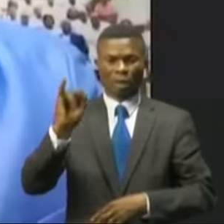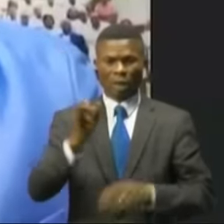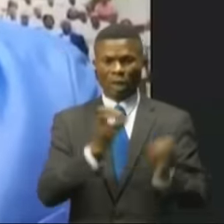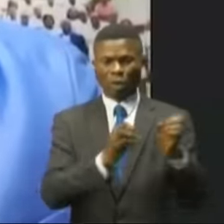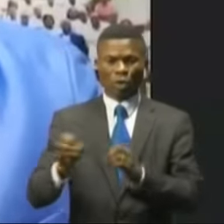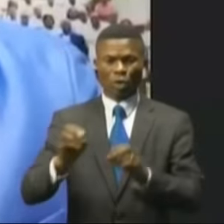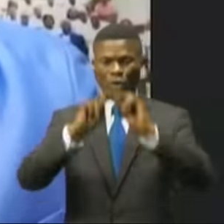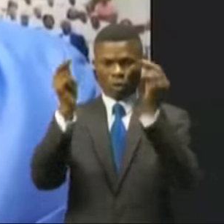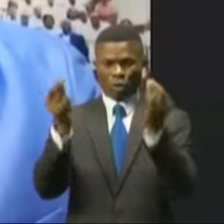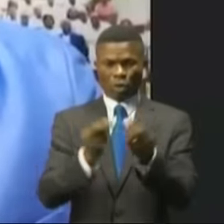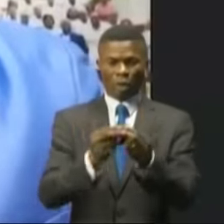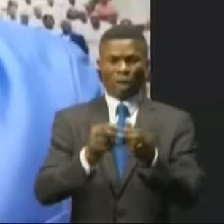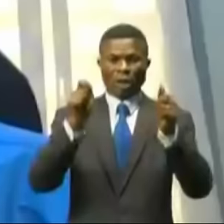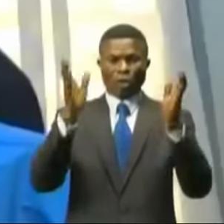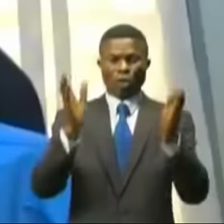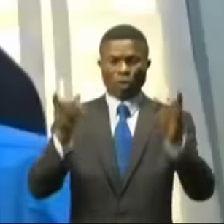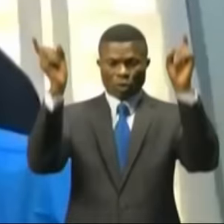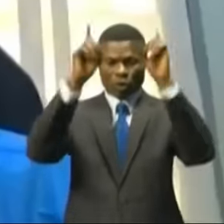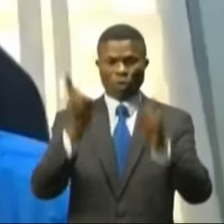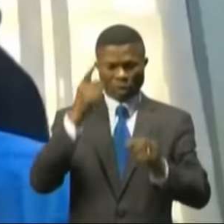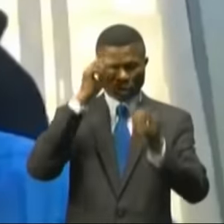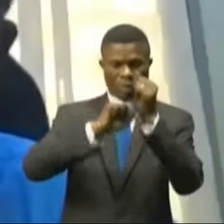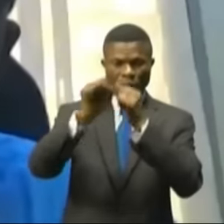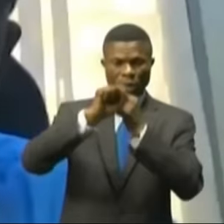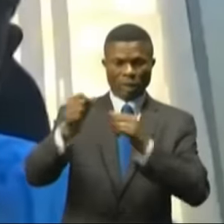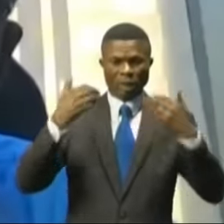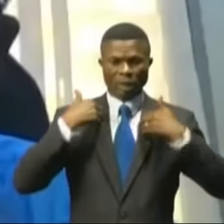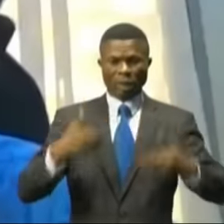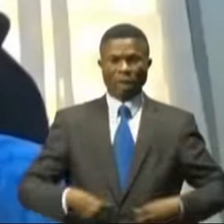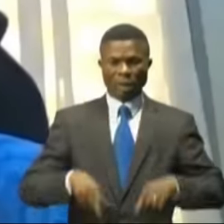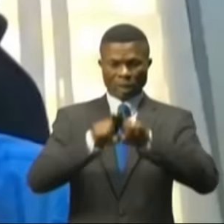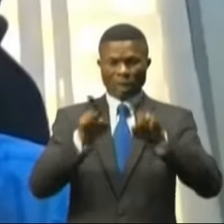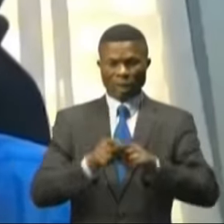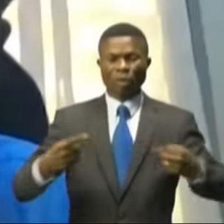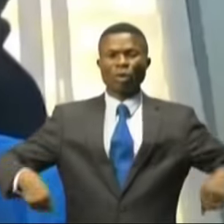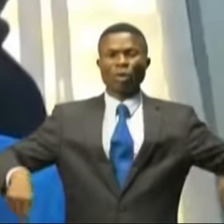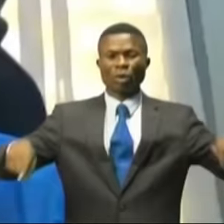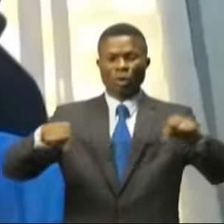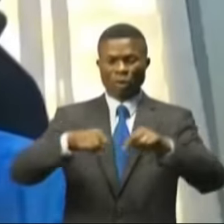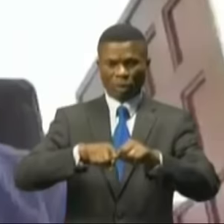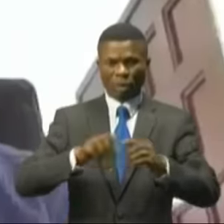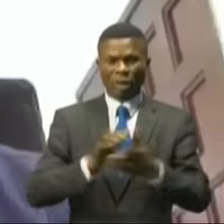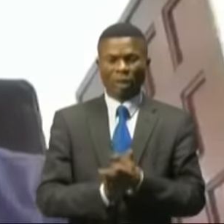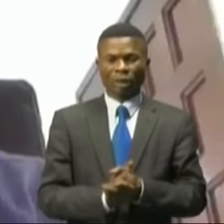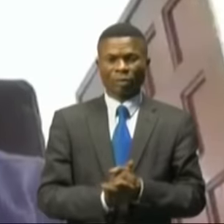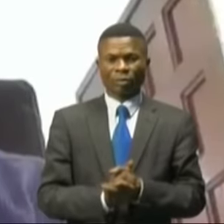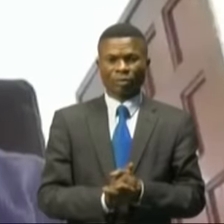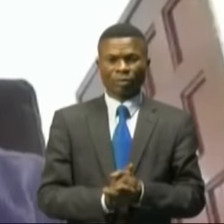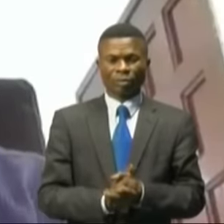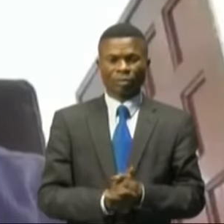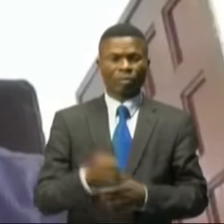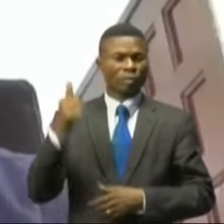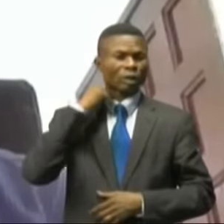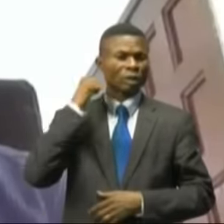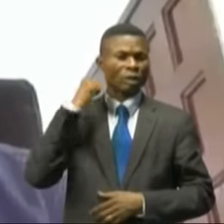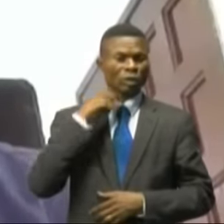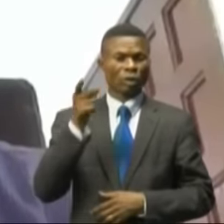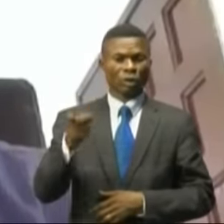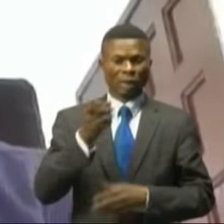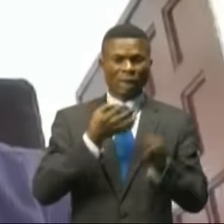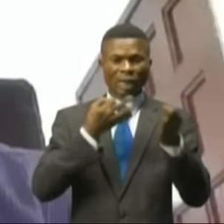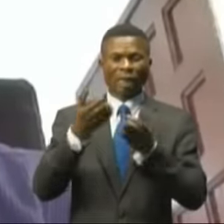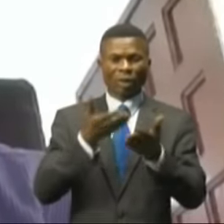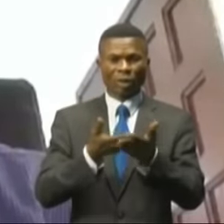les réseaux des médias africains pour la promotion de la santé et de l'environnement REMAPSEN. Dr Chilanga